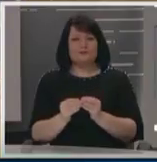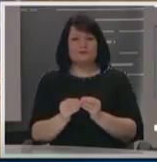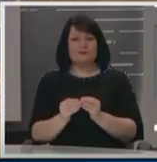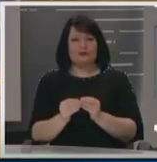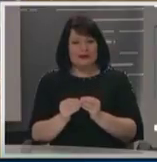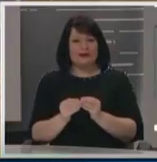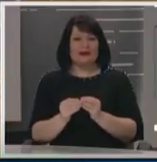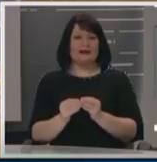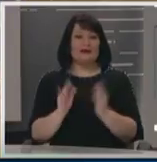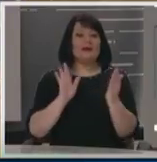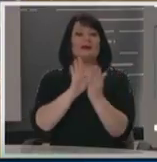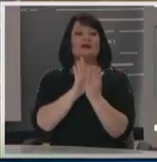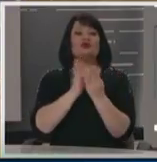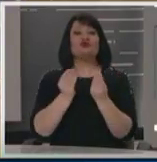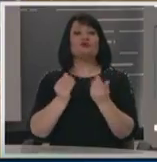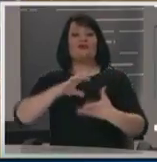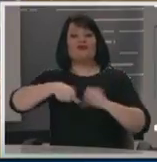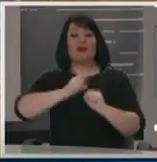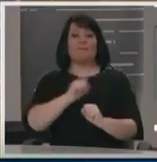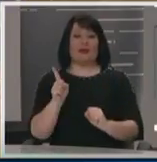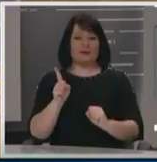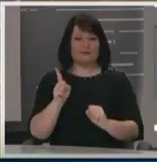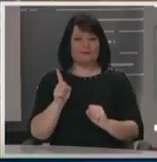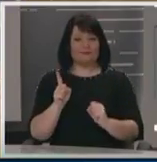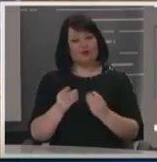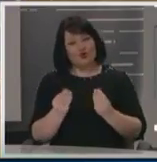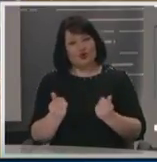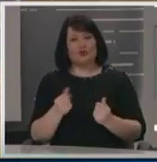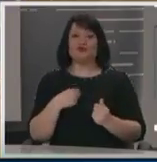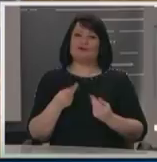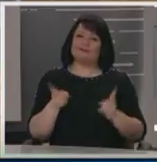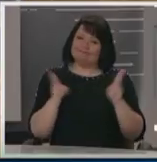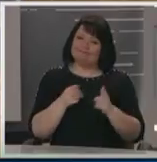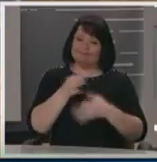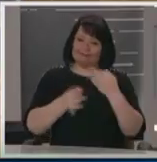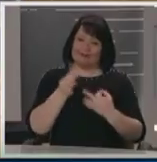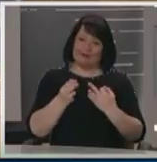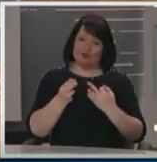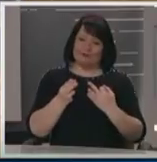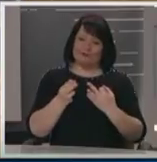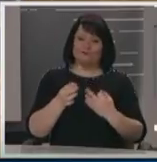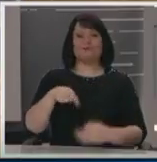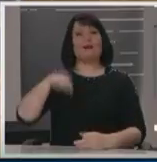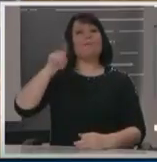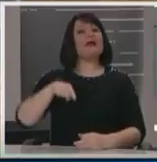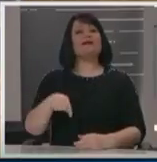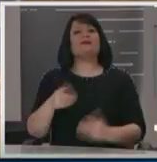της, την αντιμετώπιση της βίας. Και επιτρέψτε μου να πω δύο λόγια για τη σημερινή